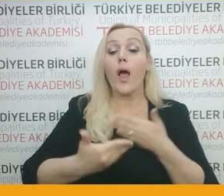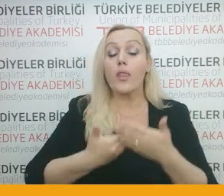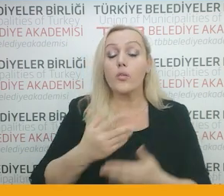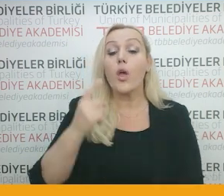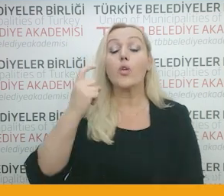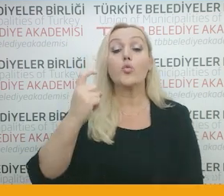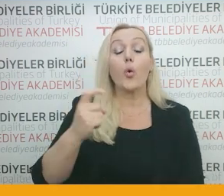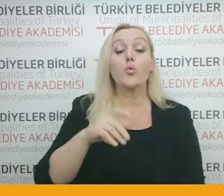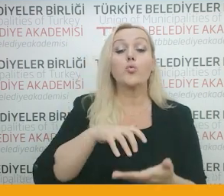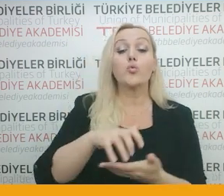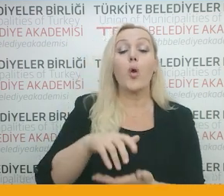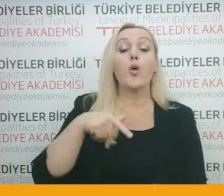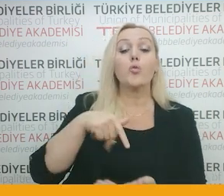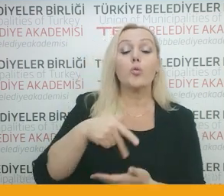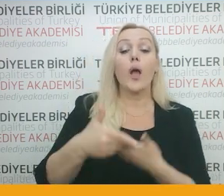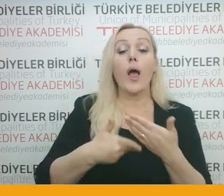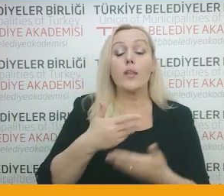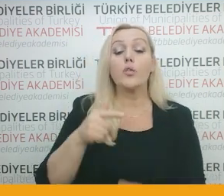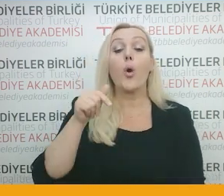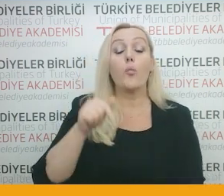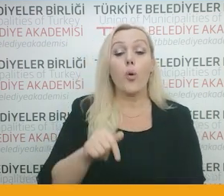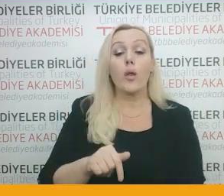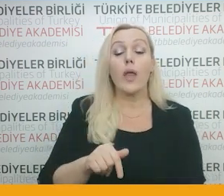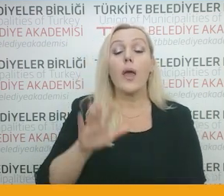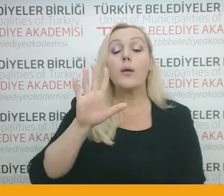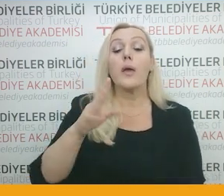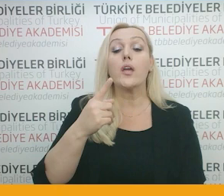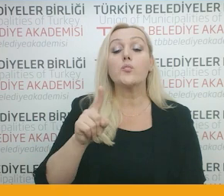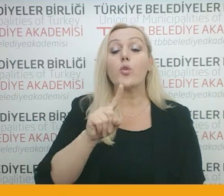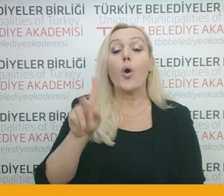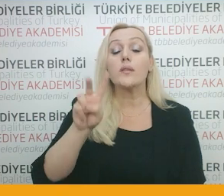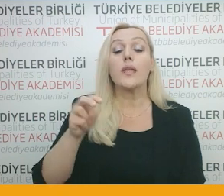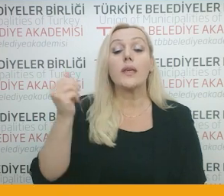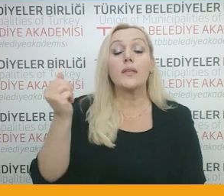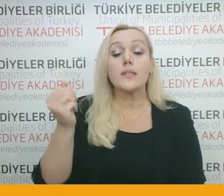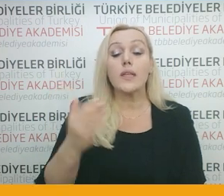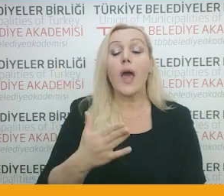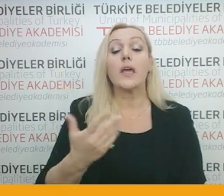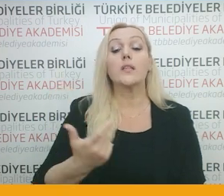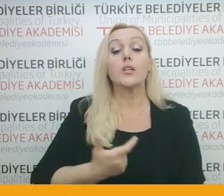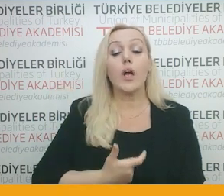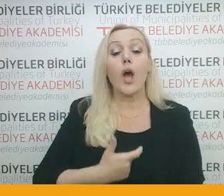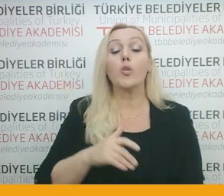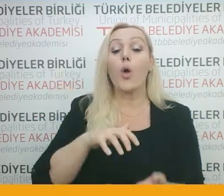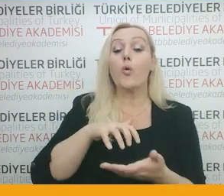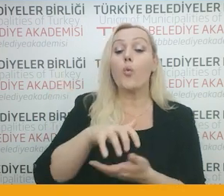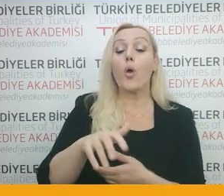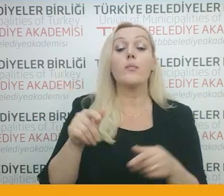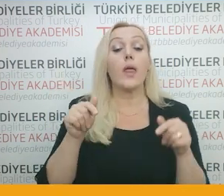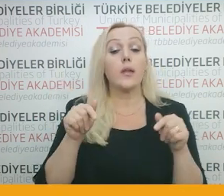Ve 9. kısımda yürürlük maddesi arkadaşlar. Bu şekilde 5018 sayılı kanunun temel bölümleri